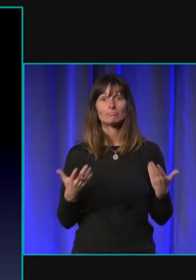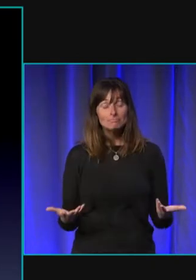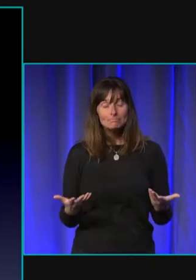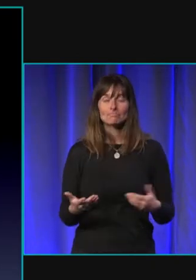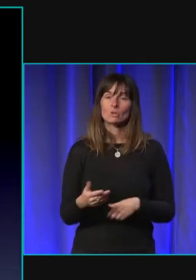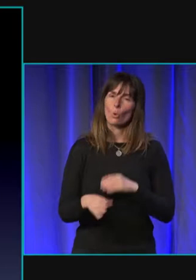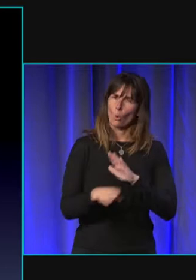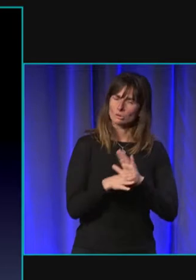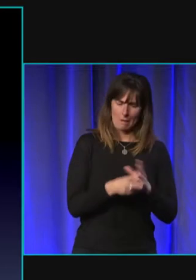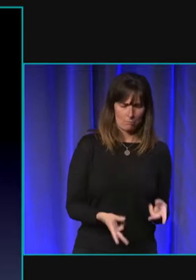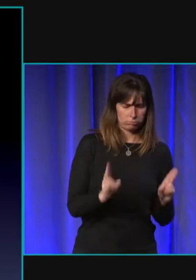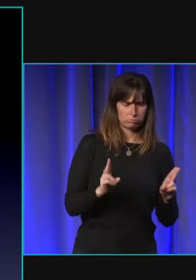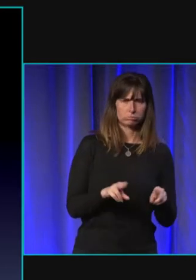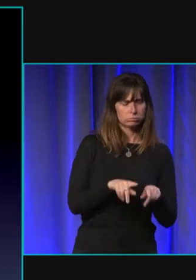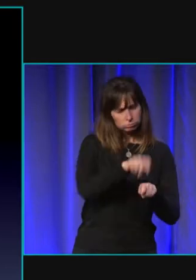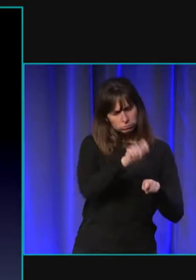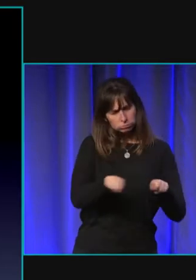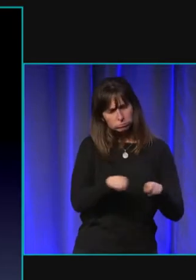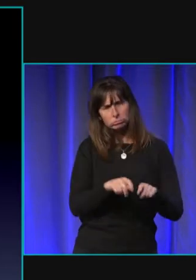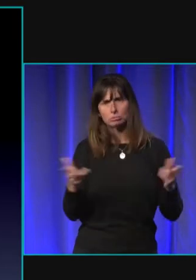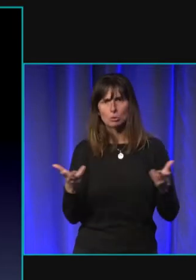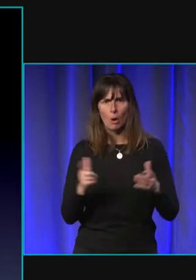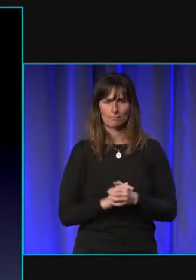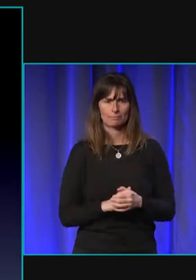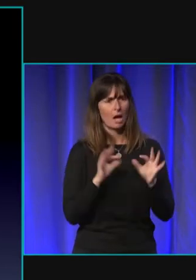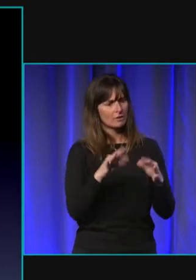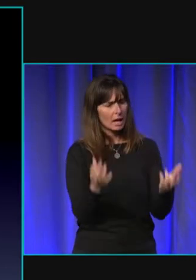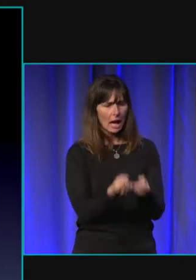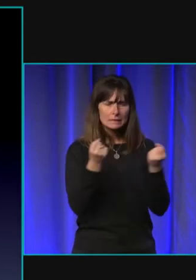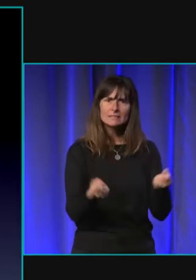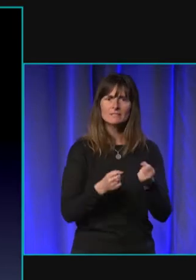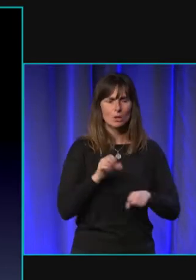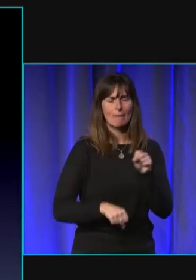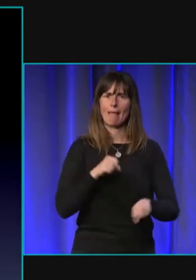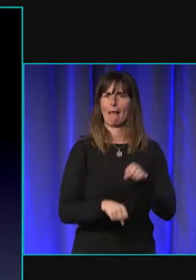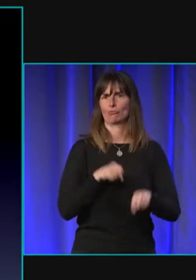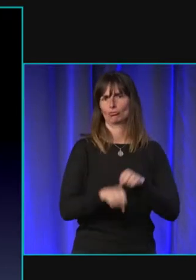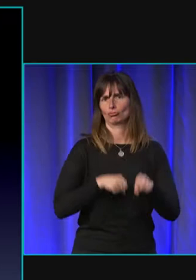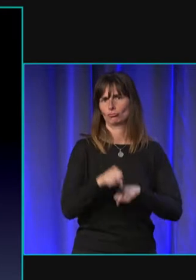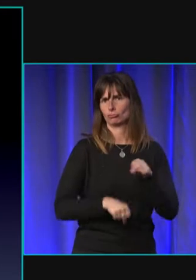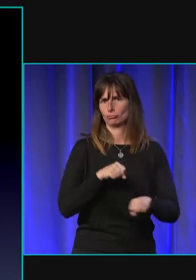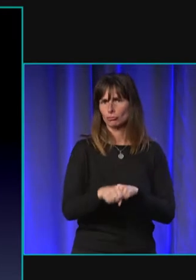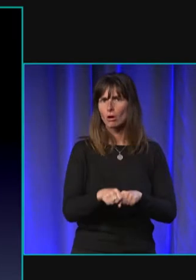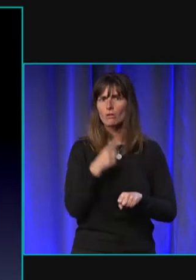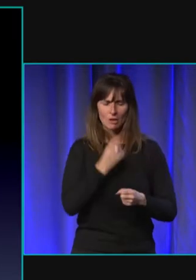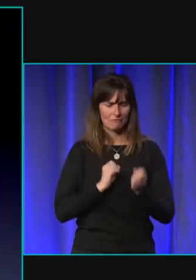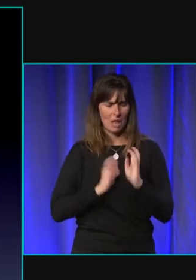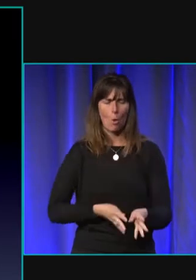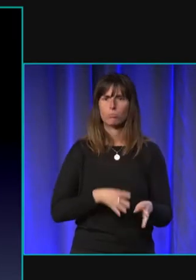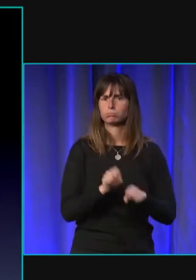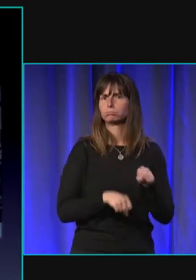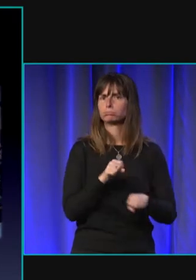dans un premier temps ce qui se passait sur les activités de pédalage, hein, sur les activités de cyclisme par